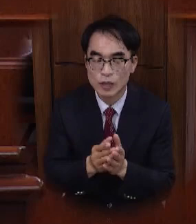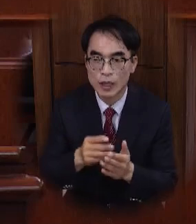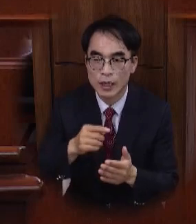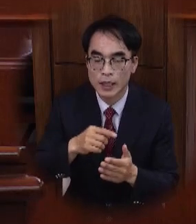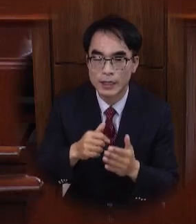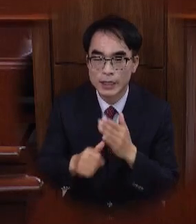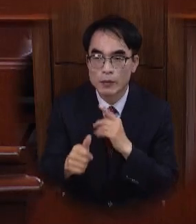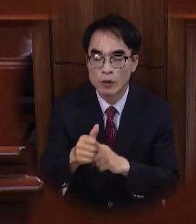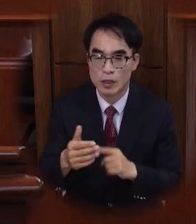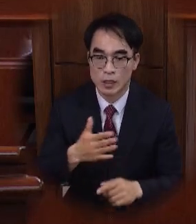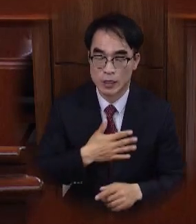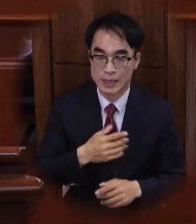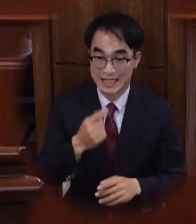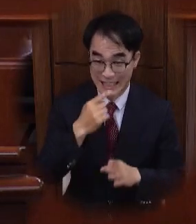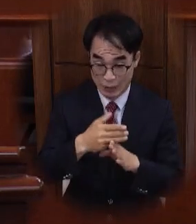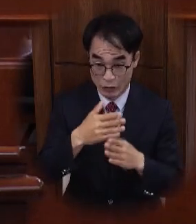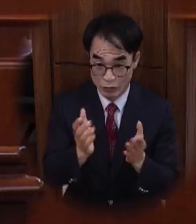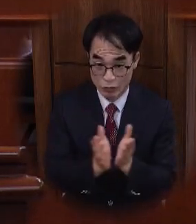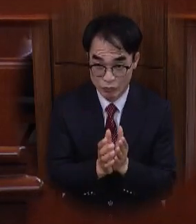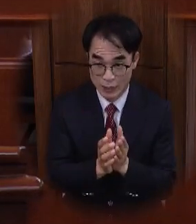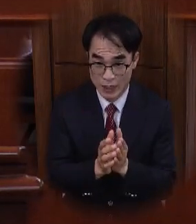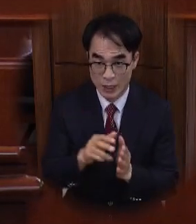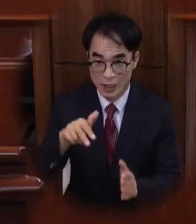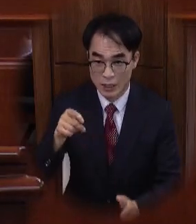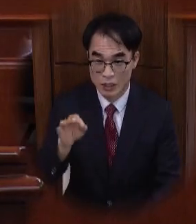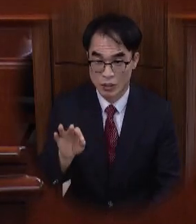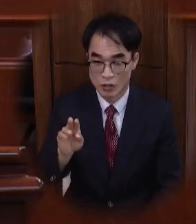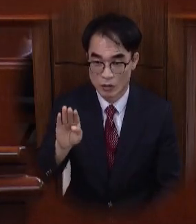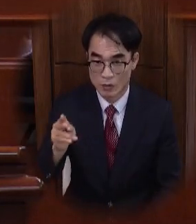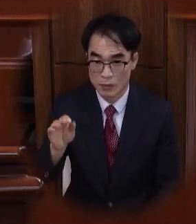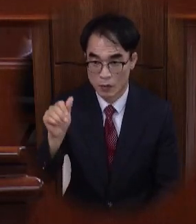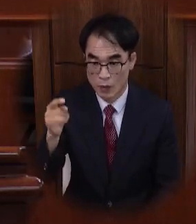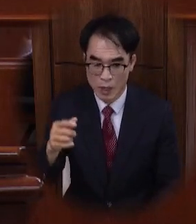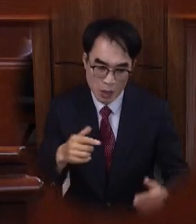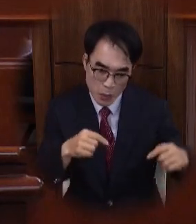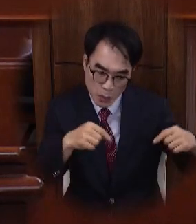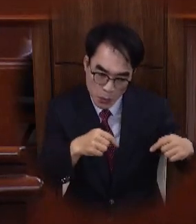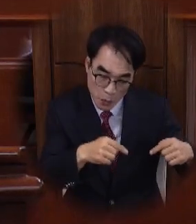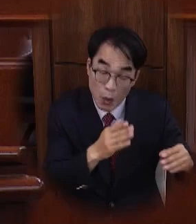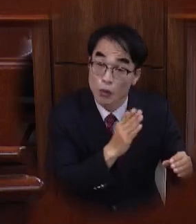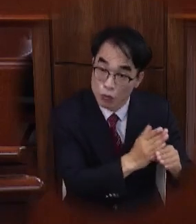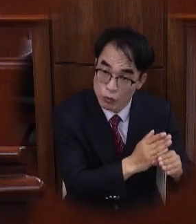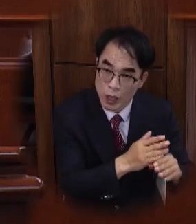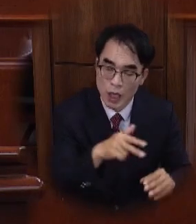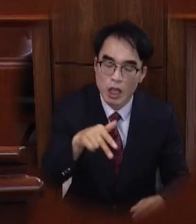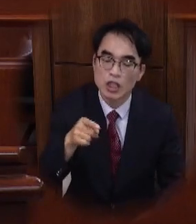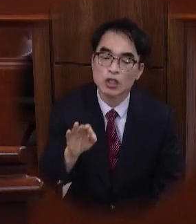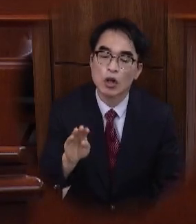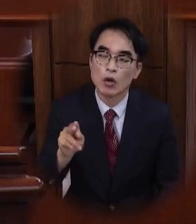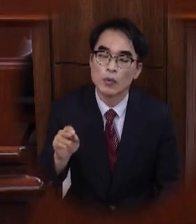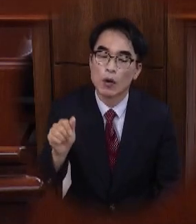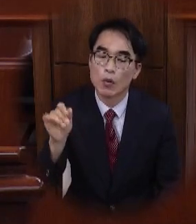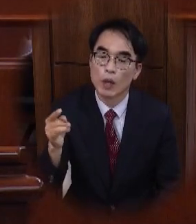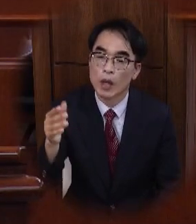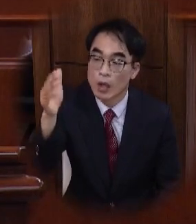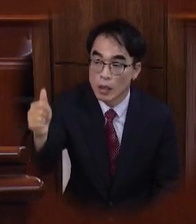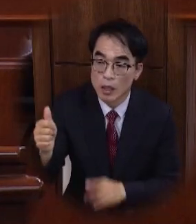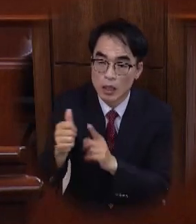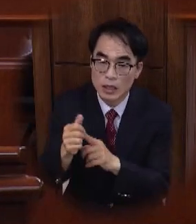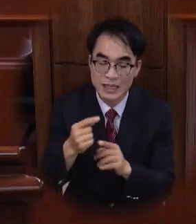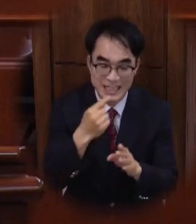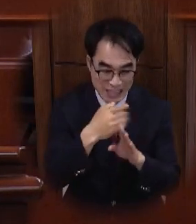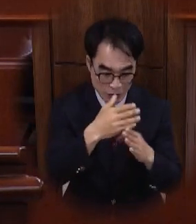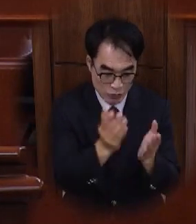전는 민주당소서 정병의 의장님과 면담 중 정병의 의장께서 민주당을